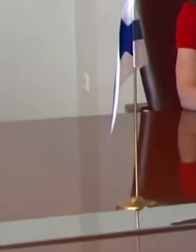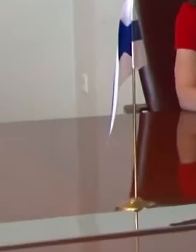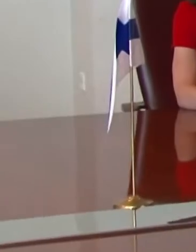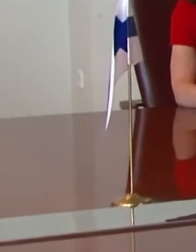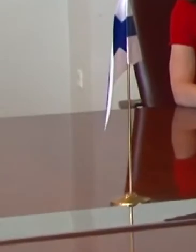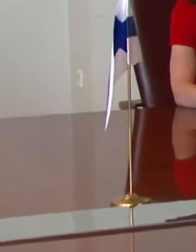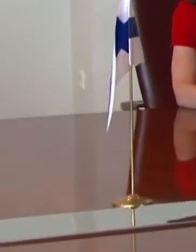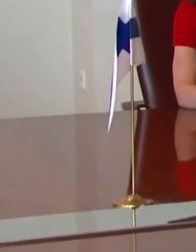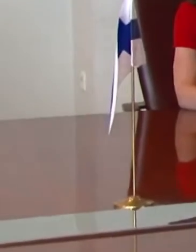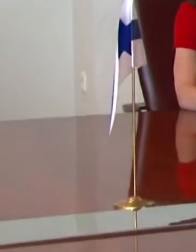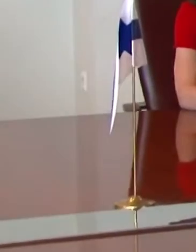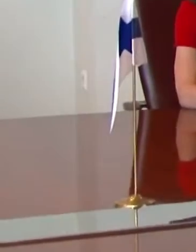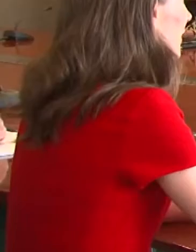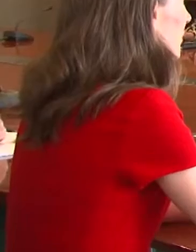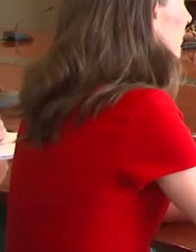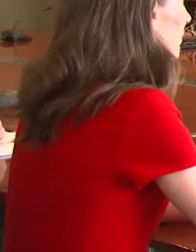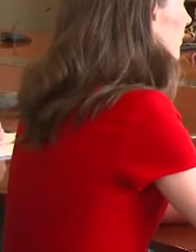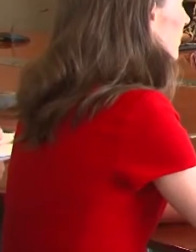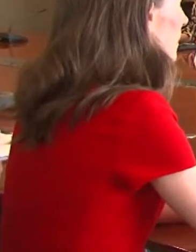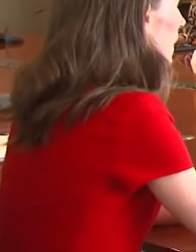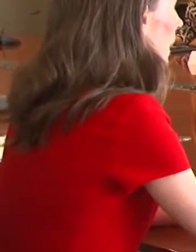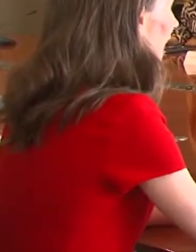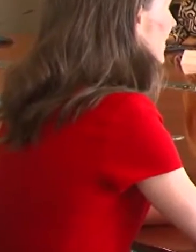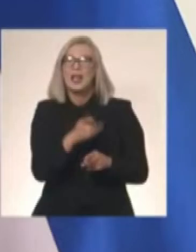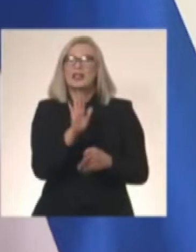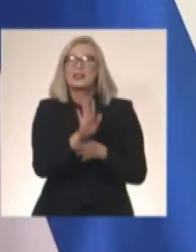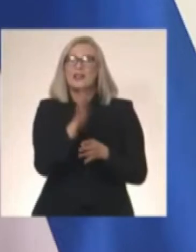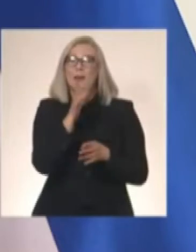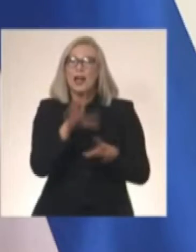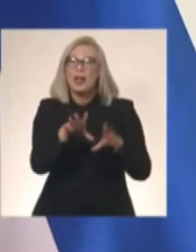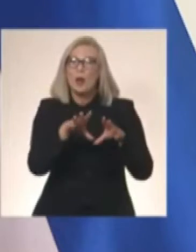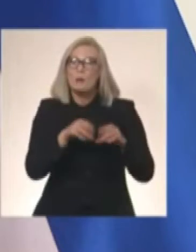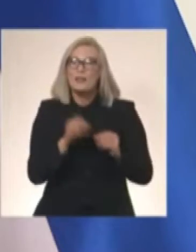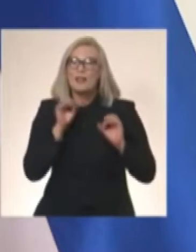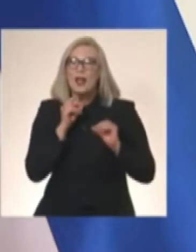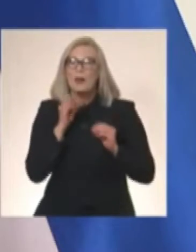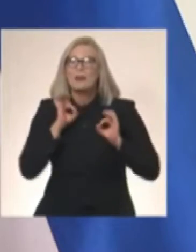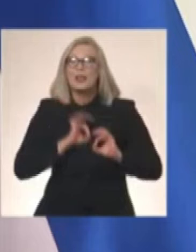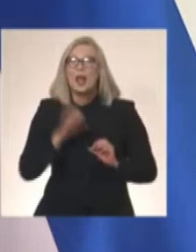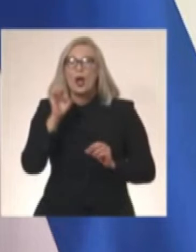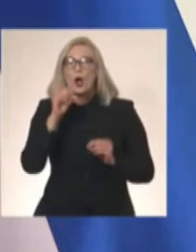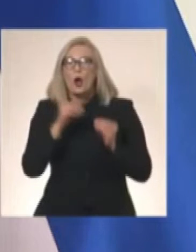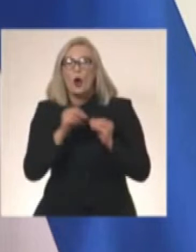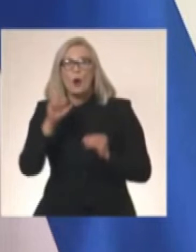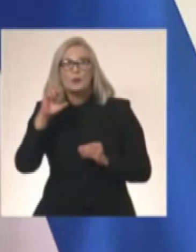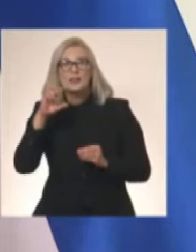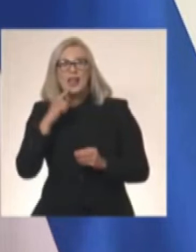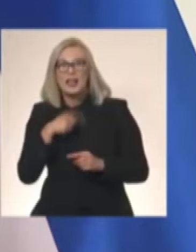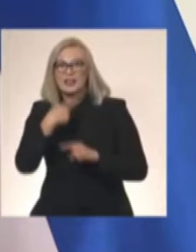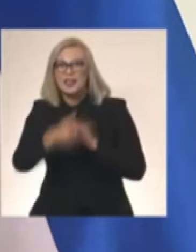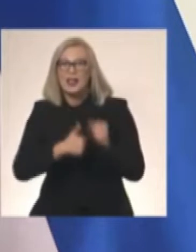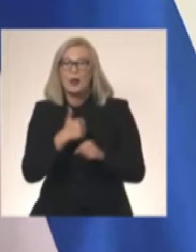do të jetë shumë e rëndësishme për sigurinë e gjithë kontinentit evropian, por edhe mesazh për Rusinë se ndikimi i tyre nuk ka vend në